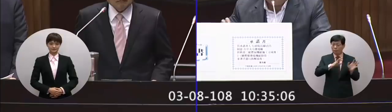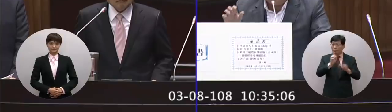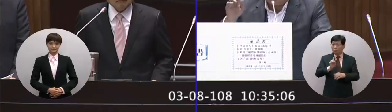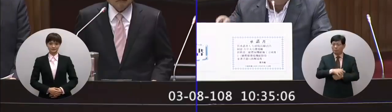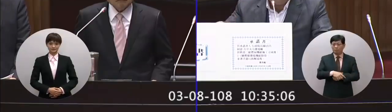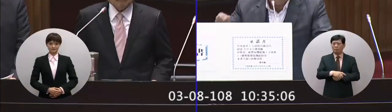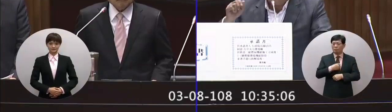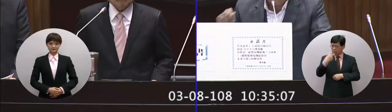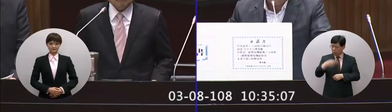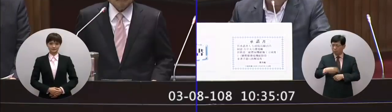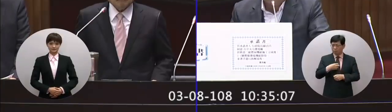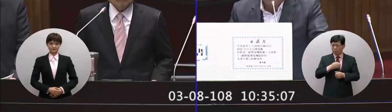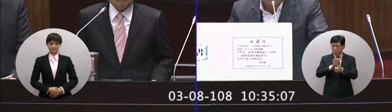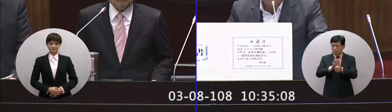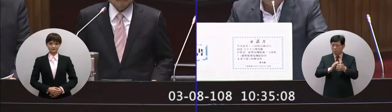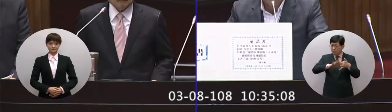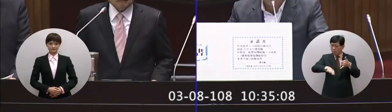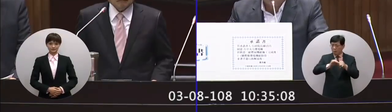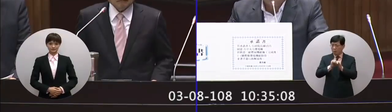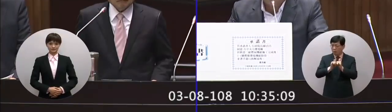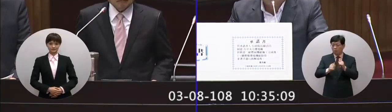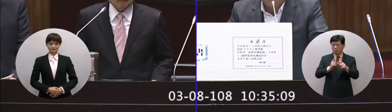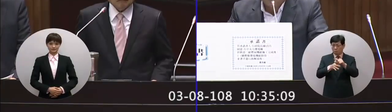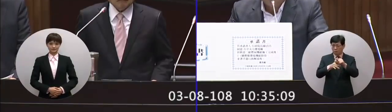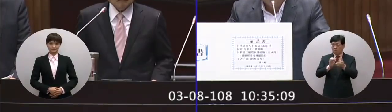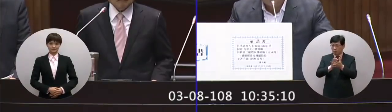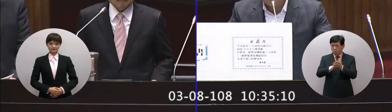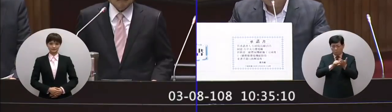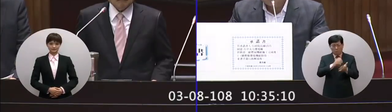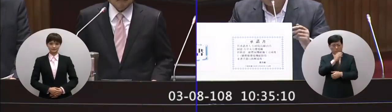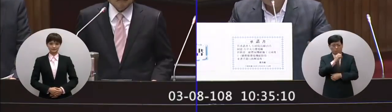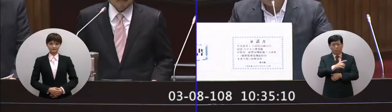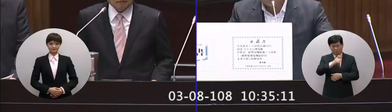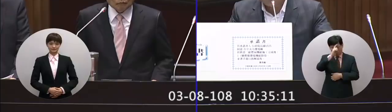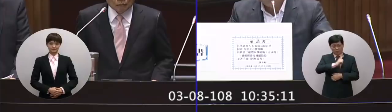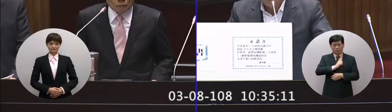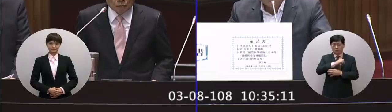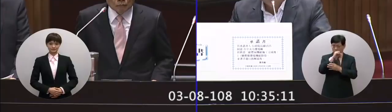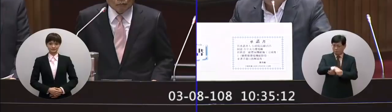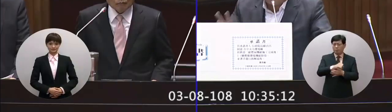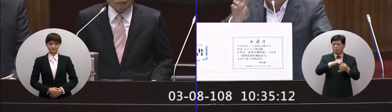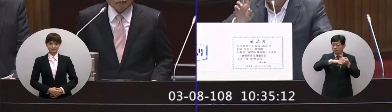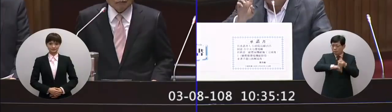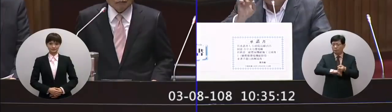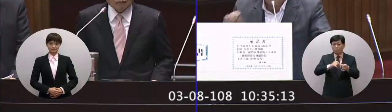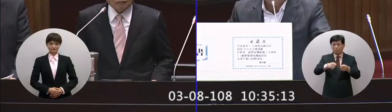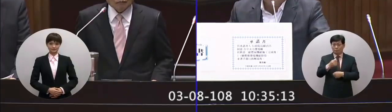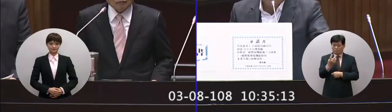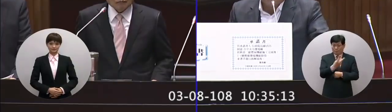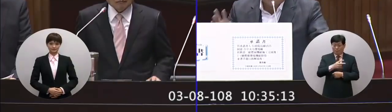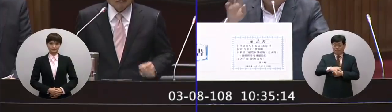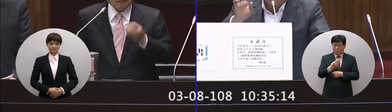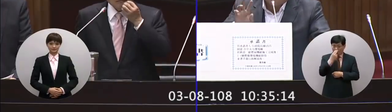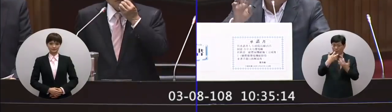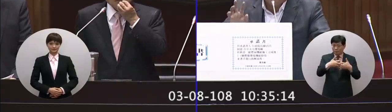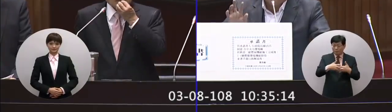情况，我要在这边要替我们中南部所有的乡亲、中部的乡亲请命，希望院长你做一个承诺，因为这两部的燃气机